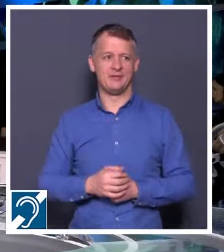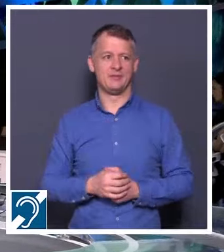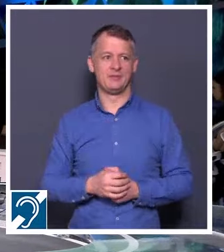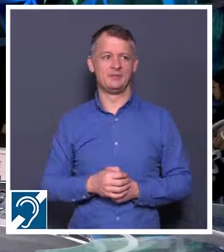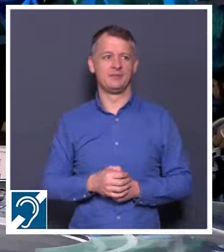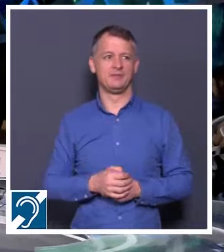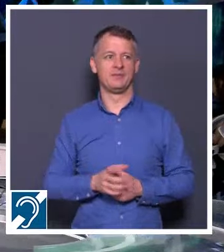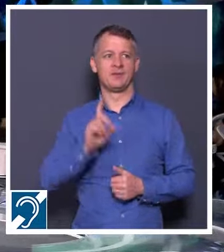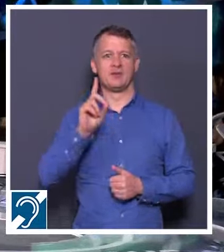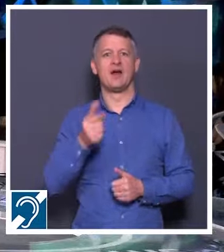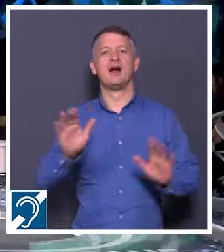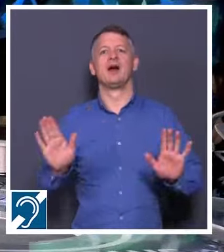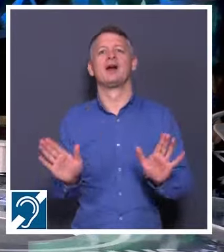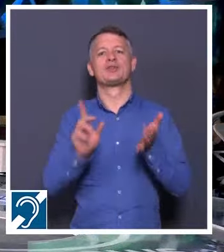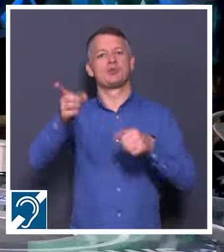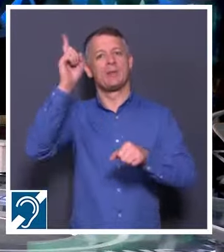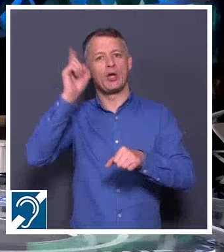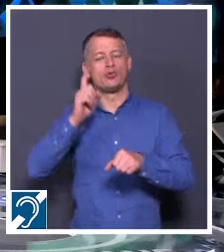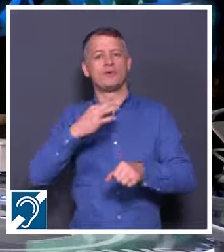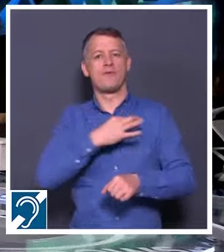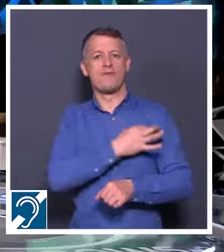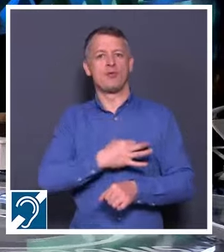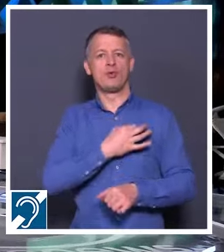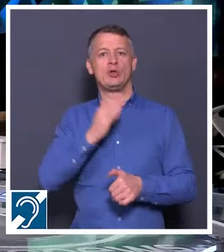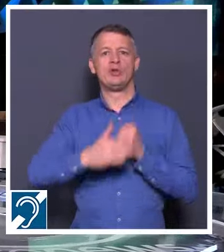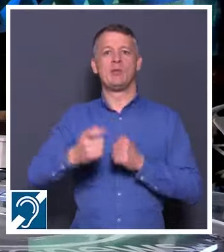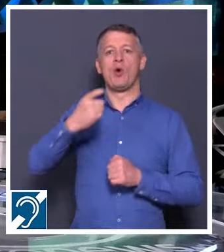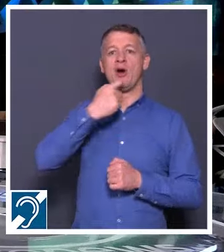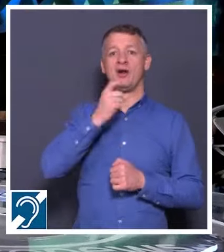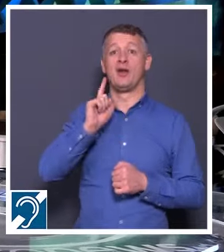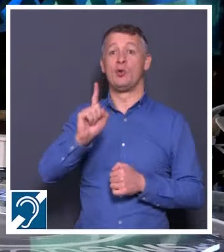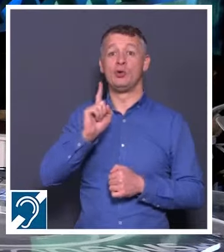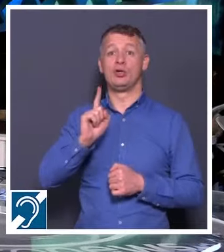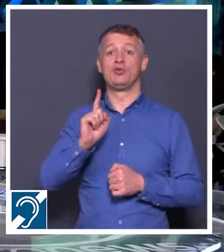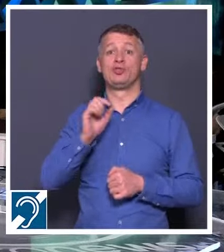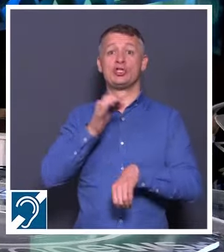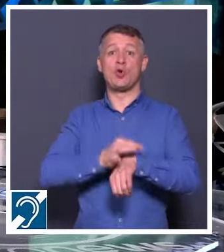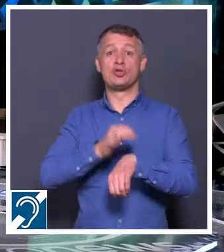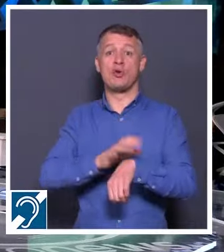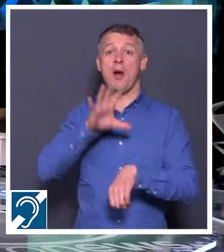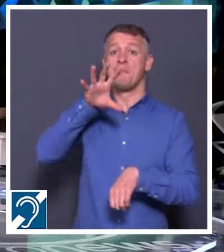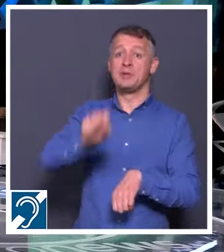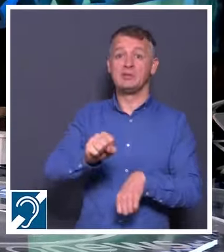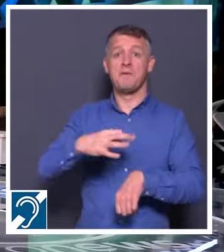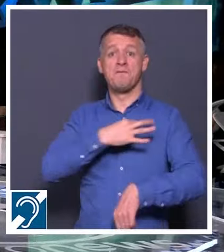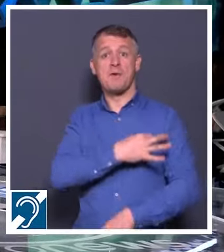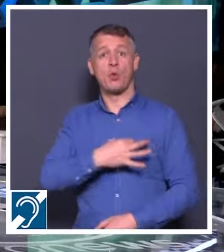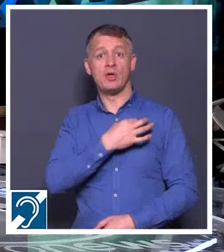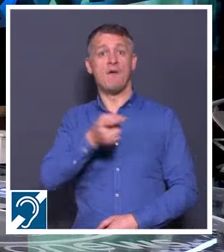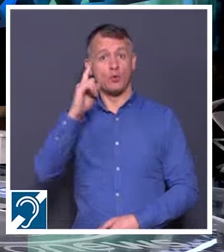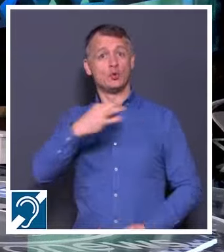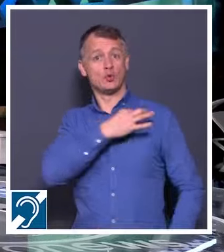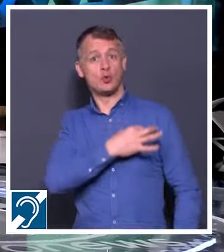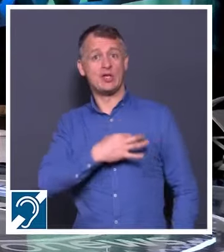Da, începusem facultatea. În ultimul an al lui Ceaușescu am prins în facultate, deci eram